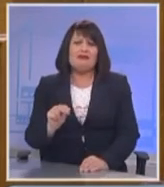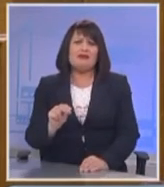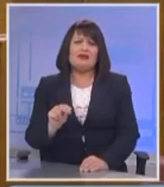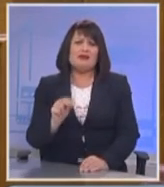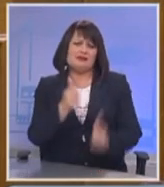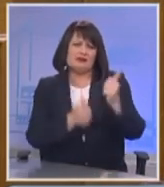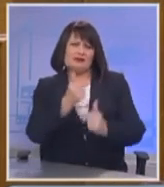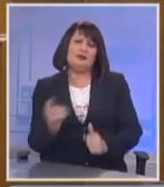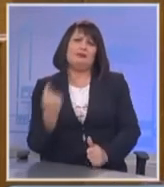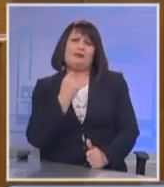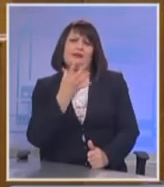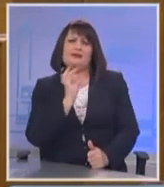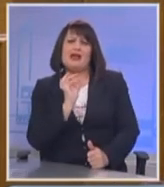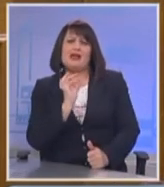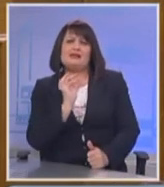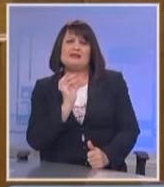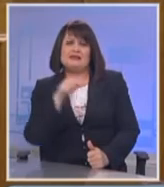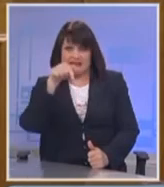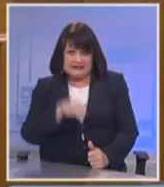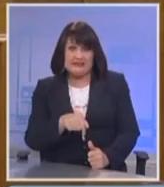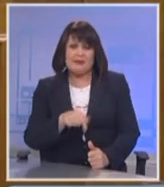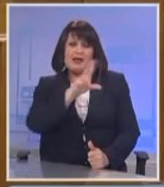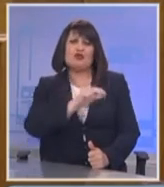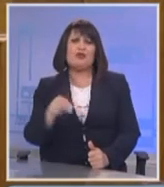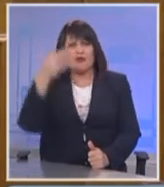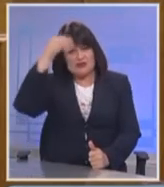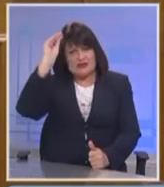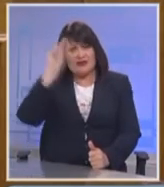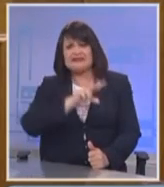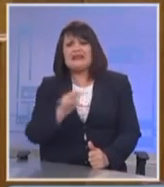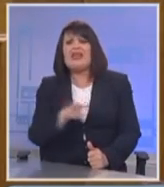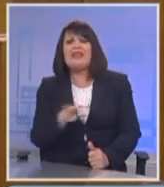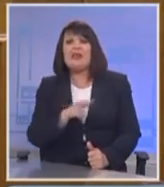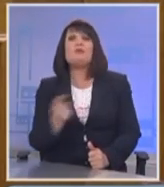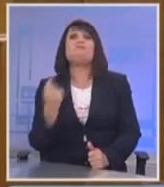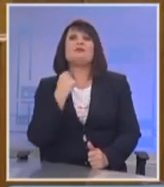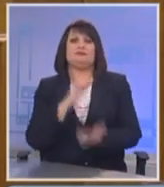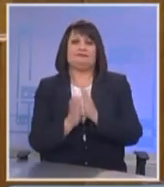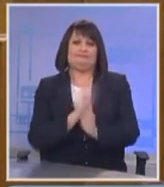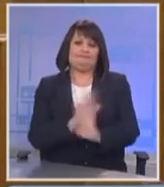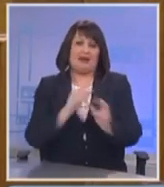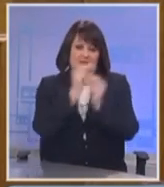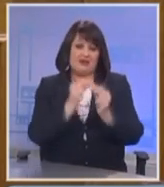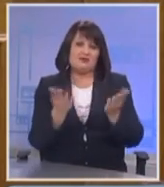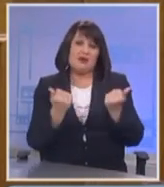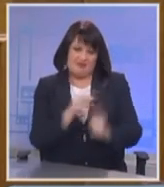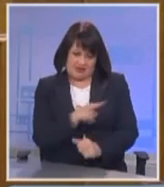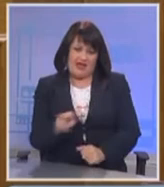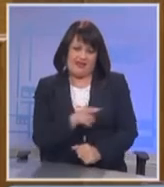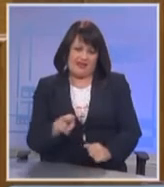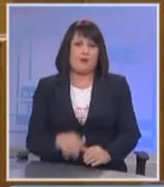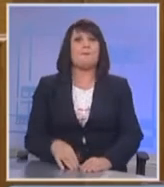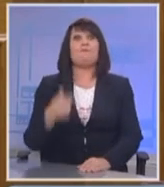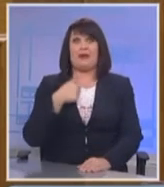παίρνει με βάση τη σημερινή συνεδρίαση και ο κύριος Τσίπρας. Για μας, στην